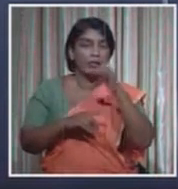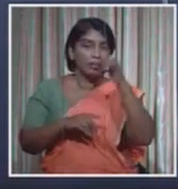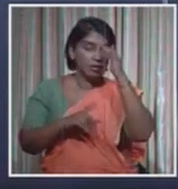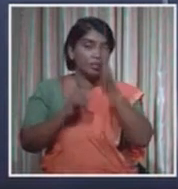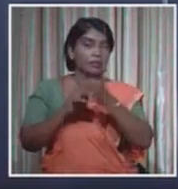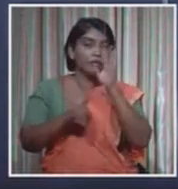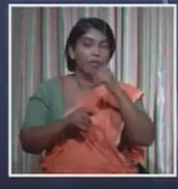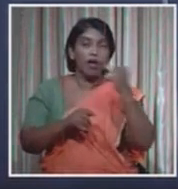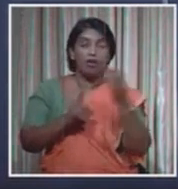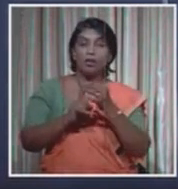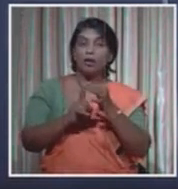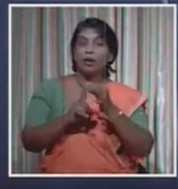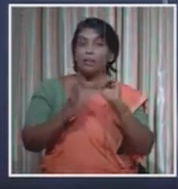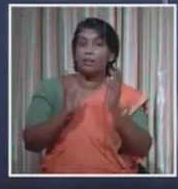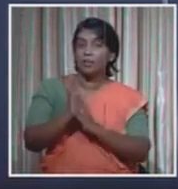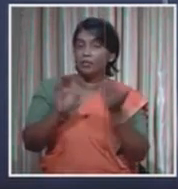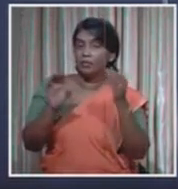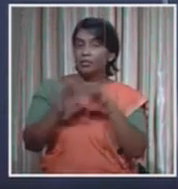ජනාධිපතිතුමා අලුත් අගමැති කෙනෙක් පත් කරාම